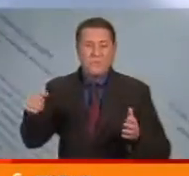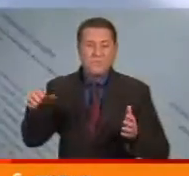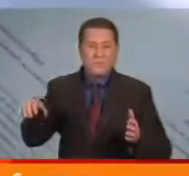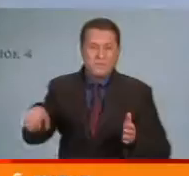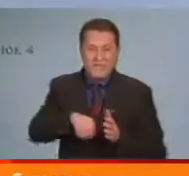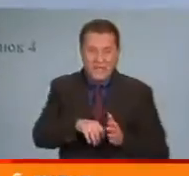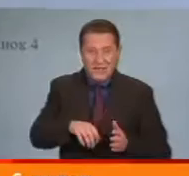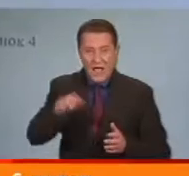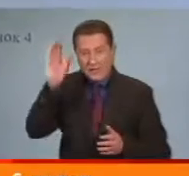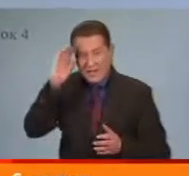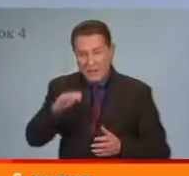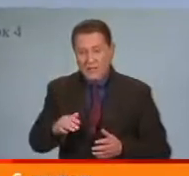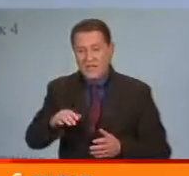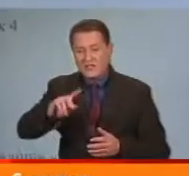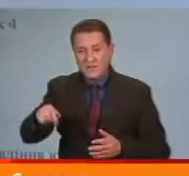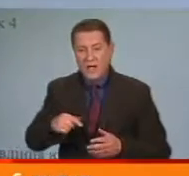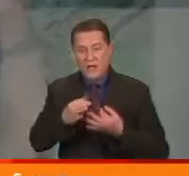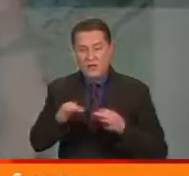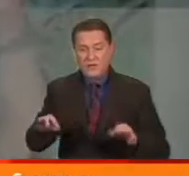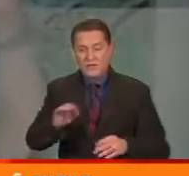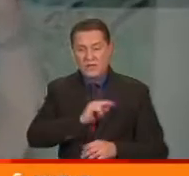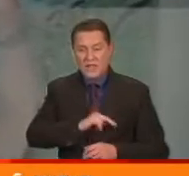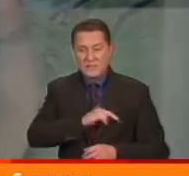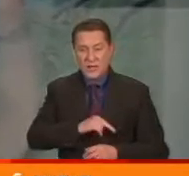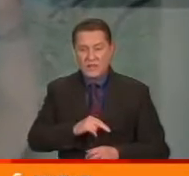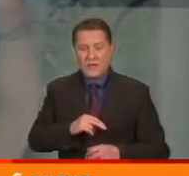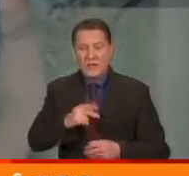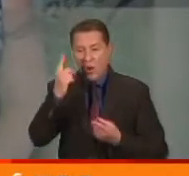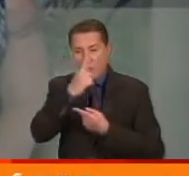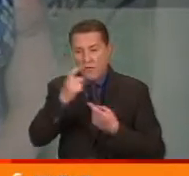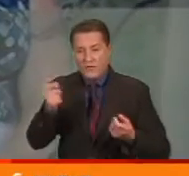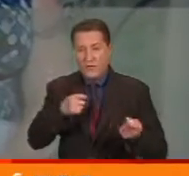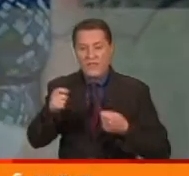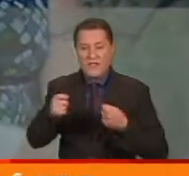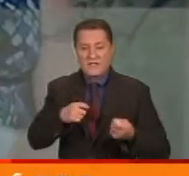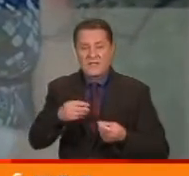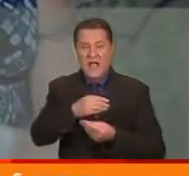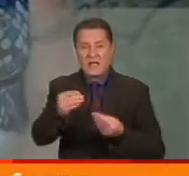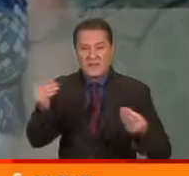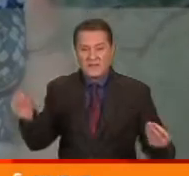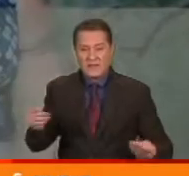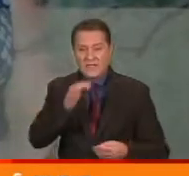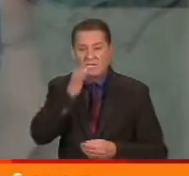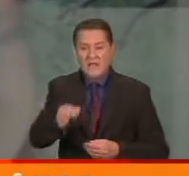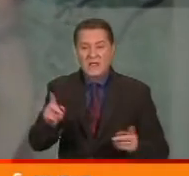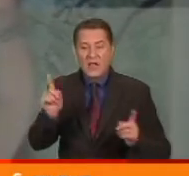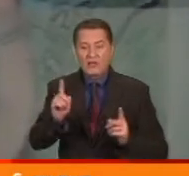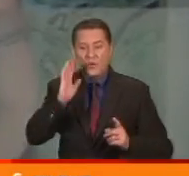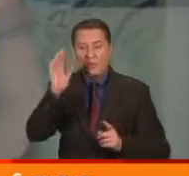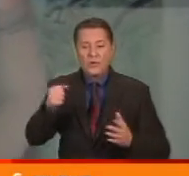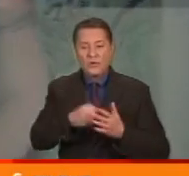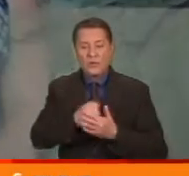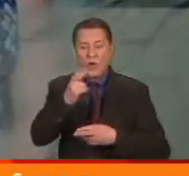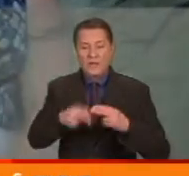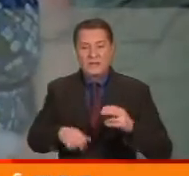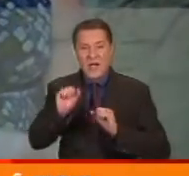вимагатимуть дозволу на експлуатацію. Повідомлення к властям ми рознесли. І сказали, що ми будемо до кінця охороняти